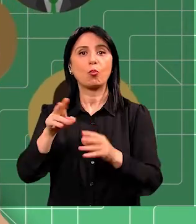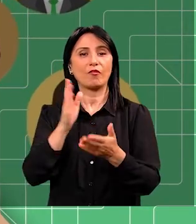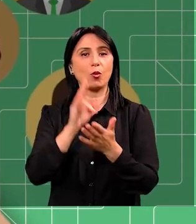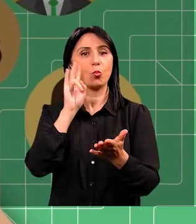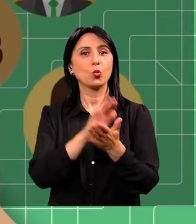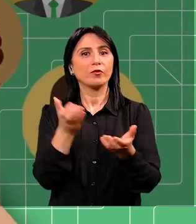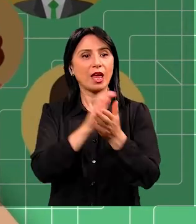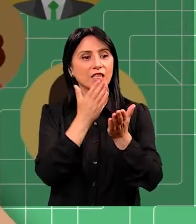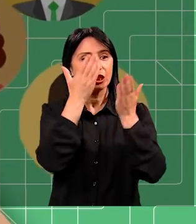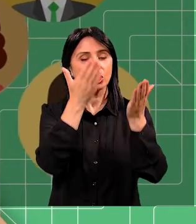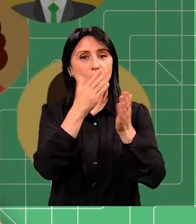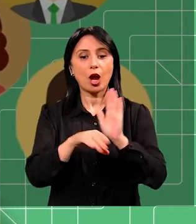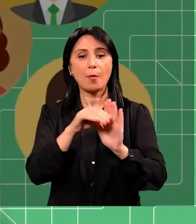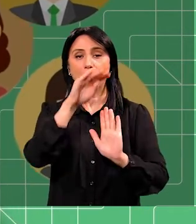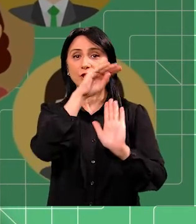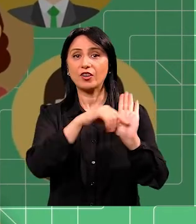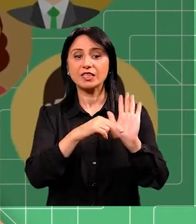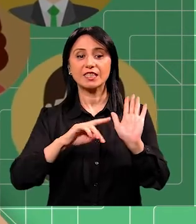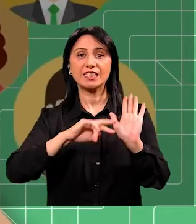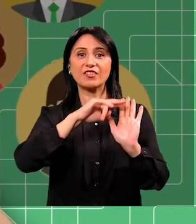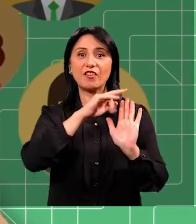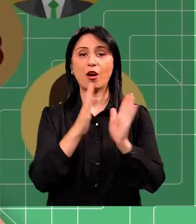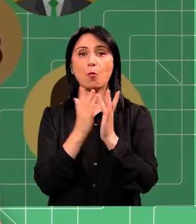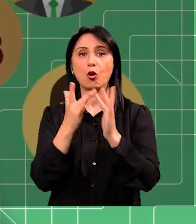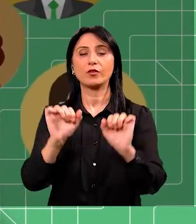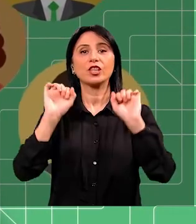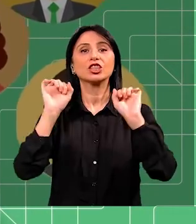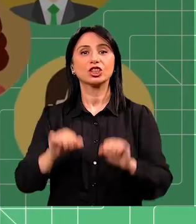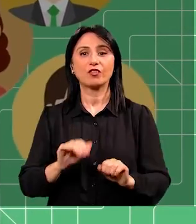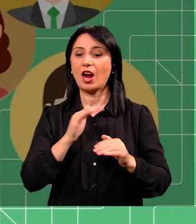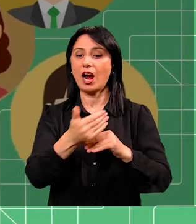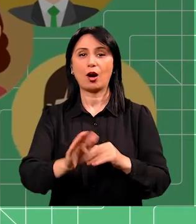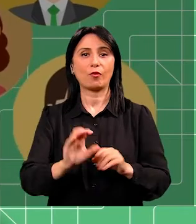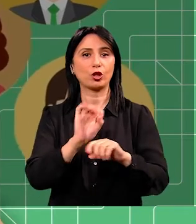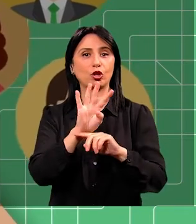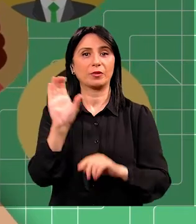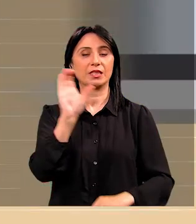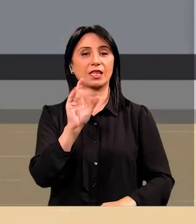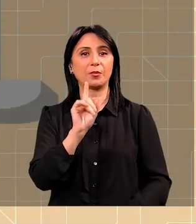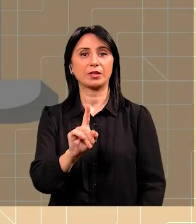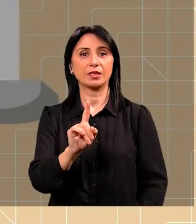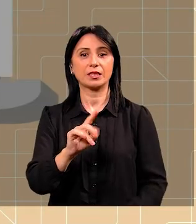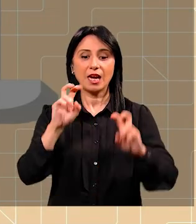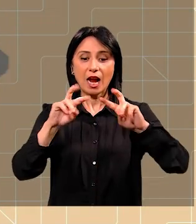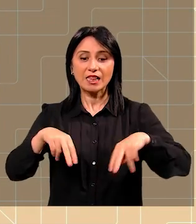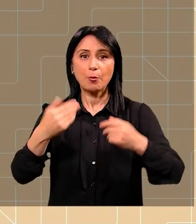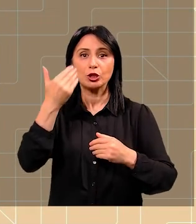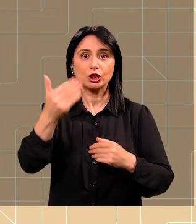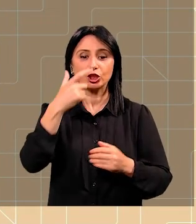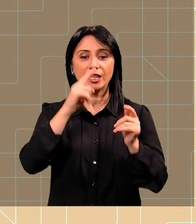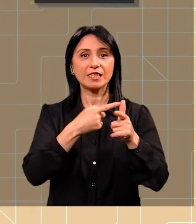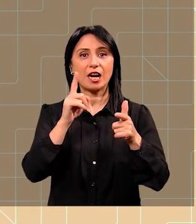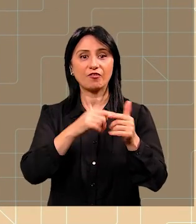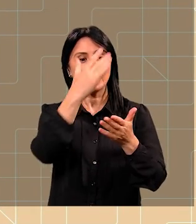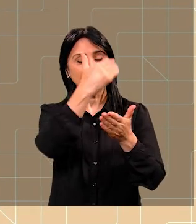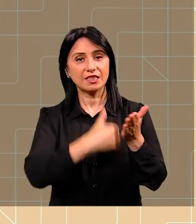դիտորդական կազմակերպությունները մշտական ուսումնասիրության մեջ են։ Ընտրացուցակում փոփոխություն անելը հնարավոր է սեպտեմբերի 14-ից ոչ ուշ։